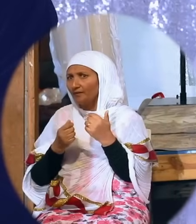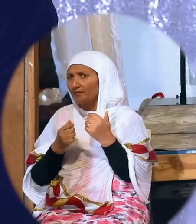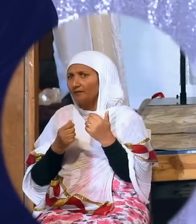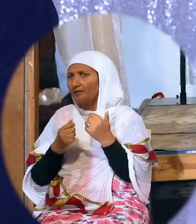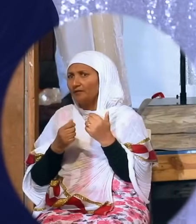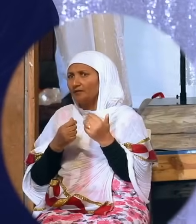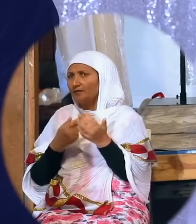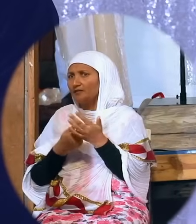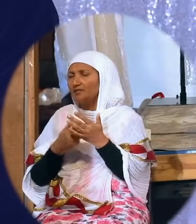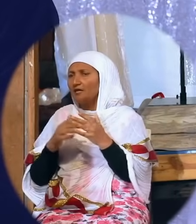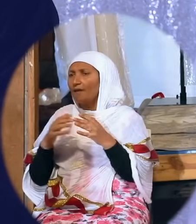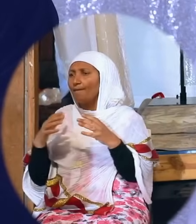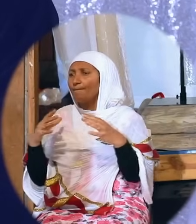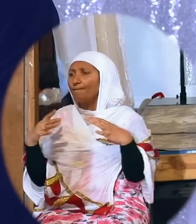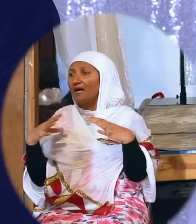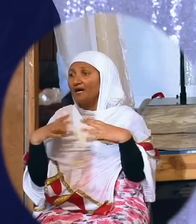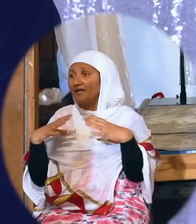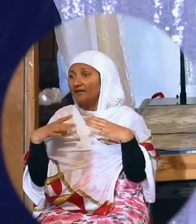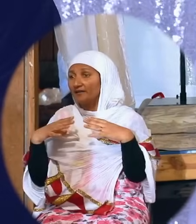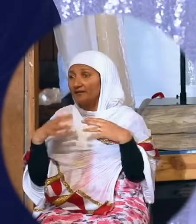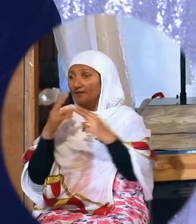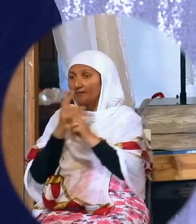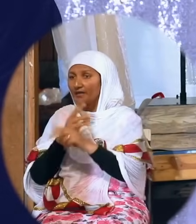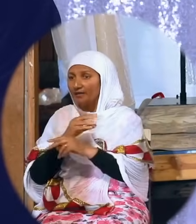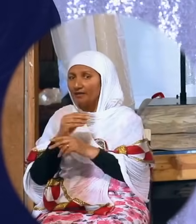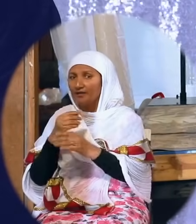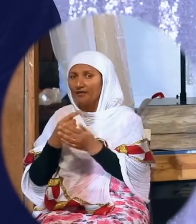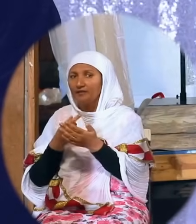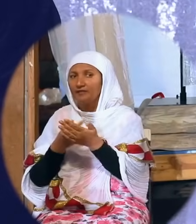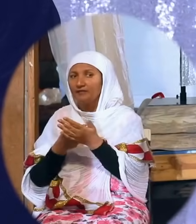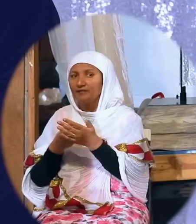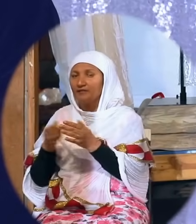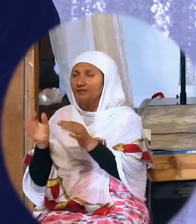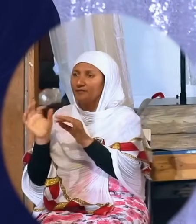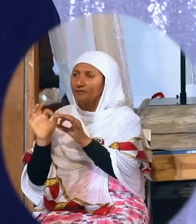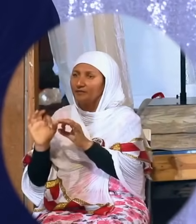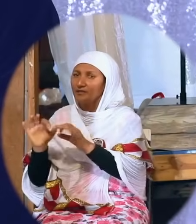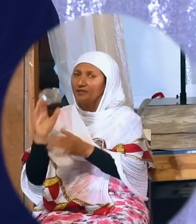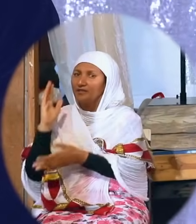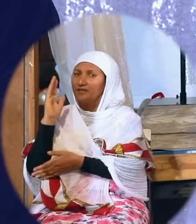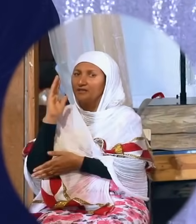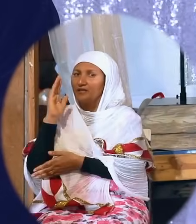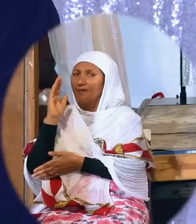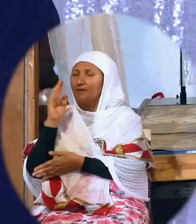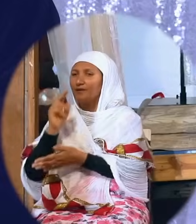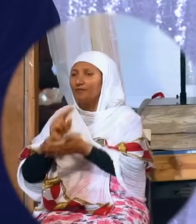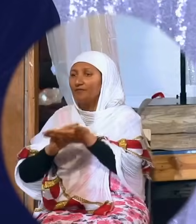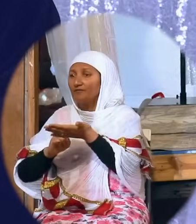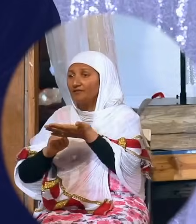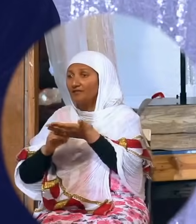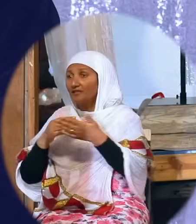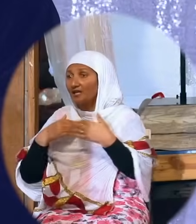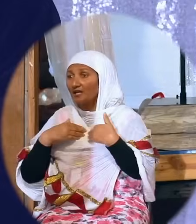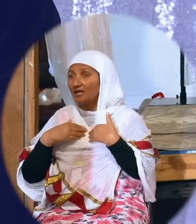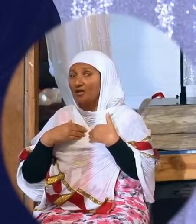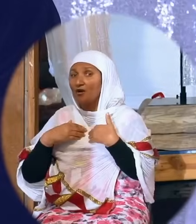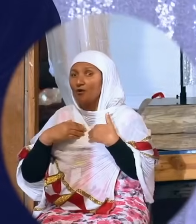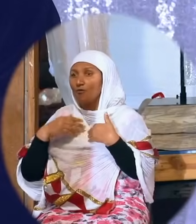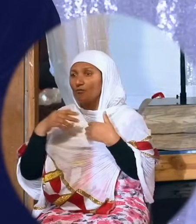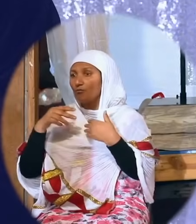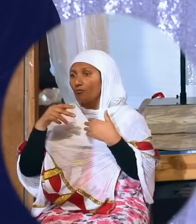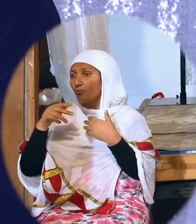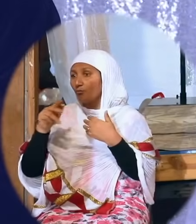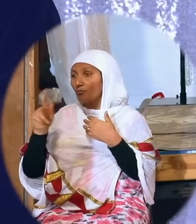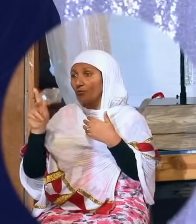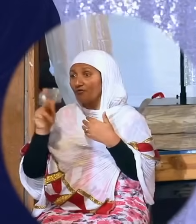ባዕል ይከበርላቸዋልና እነዚህን ፈጽሞ የሚጣላ አንድ እዚህ ሀገር በዩኒቨርሲቲ ያለ ፕሮፌሰር ነው የፈጠረው